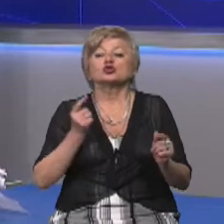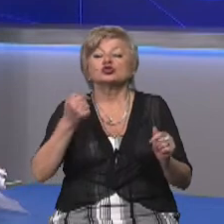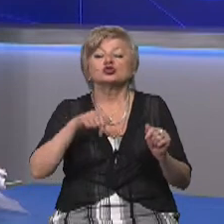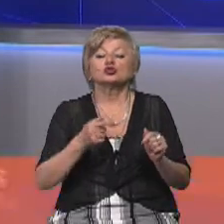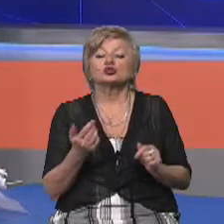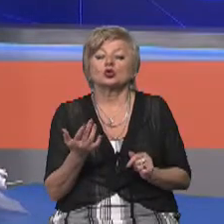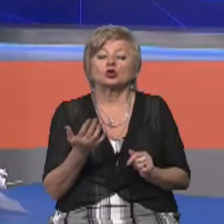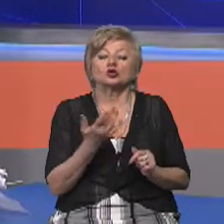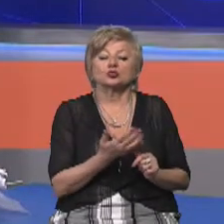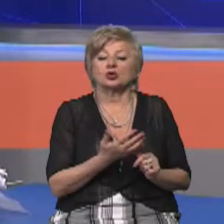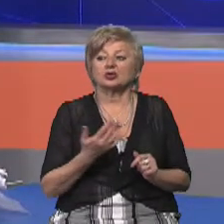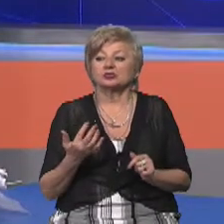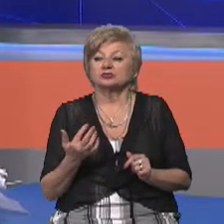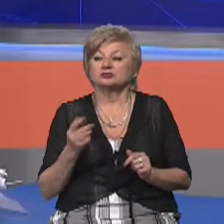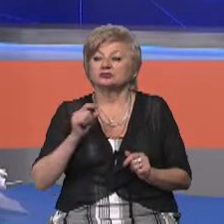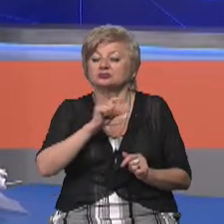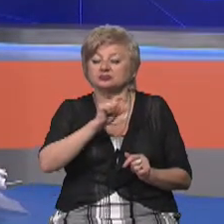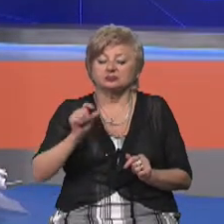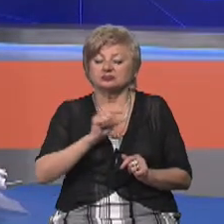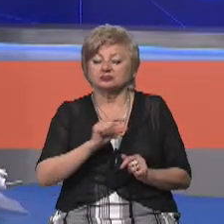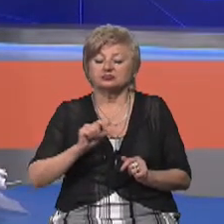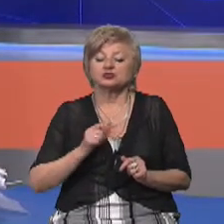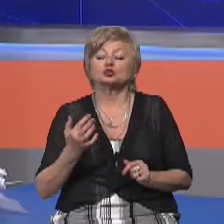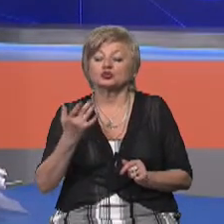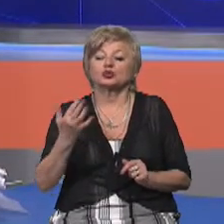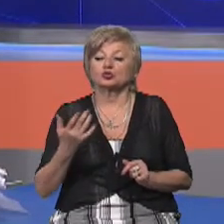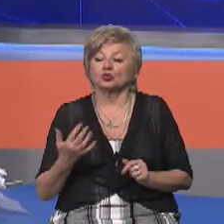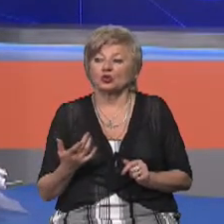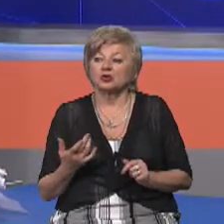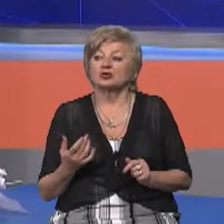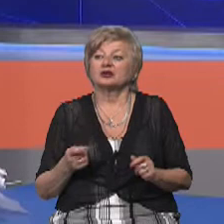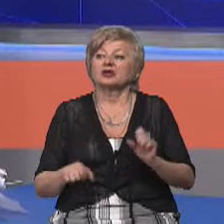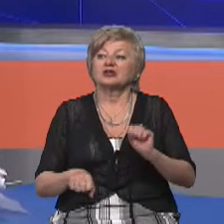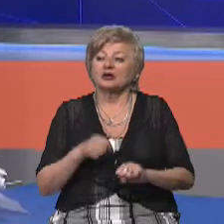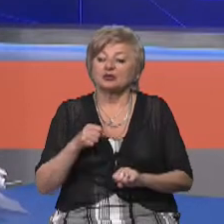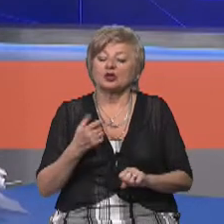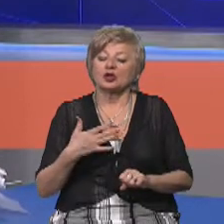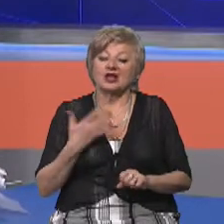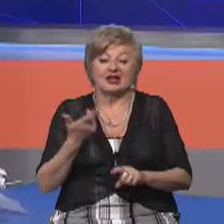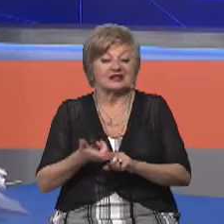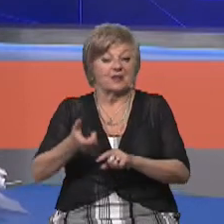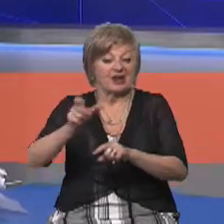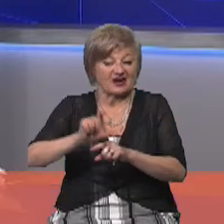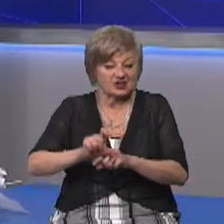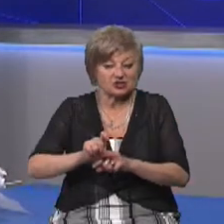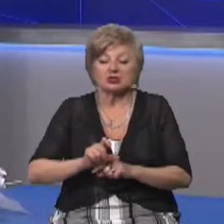яких, які там ГДК встановлені і які є по факту. Тільки якщо є перевищення, ми